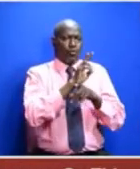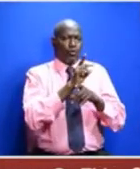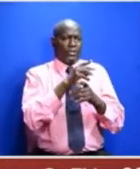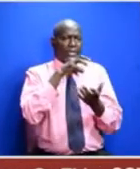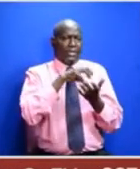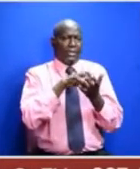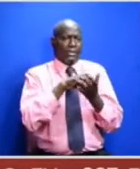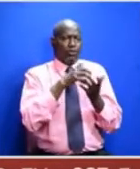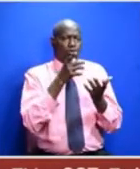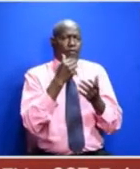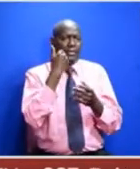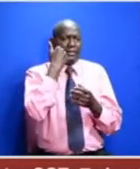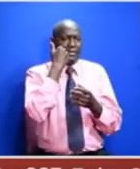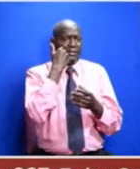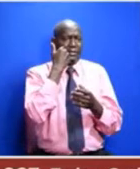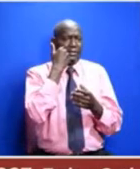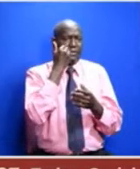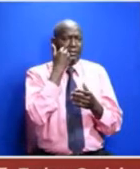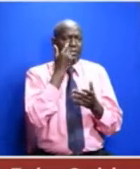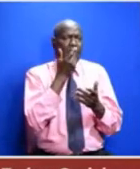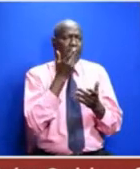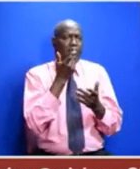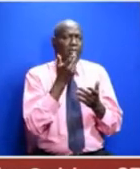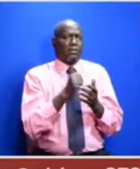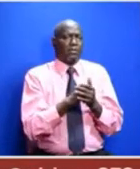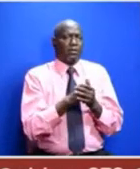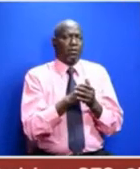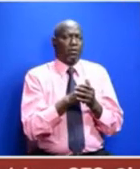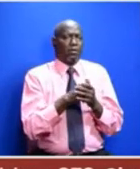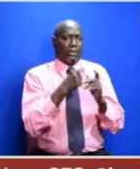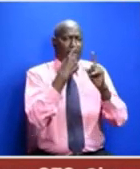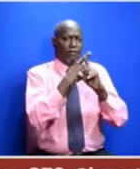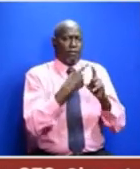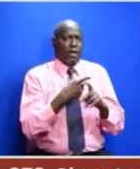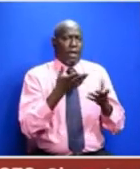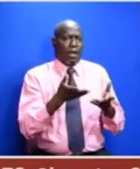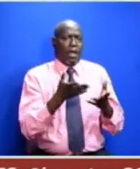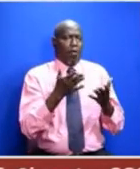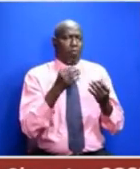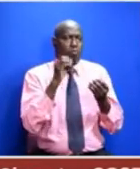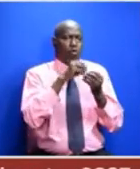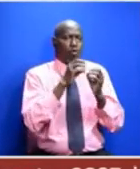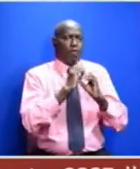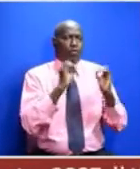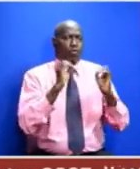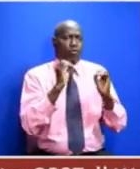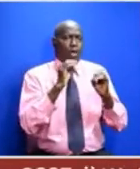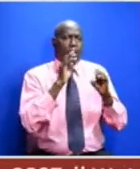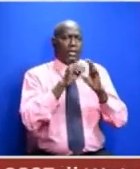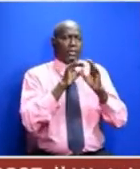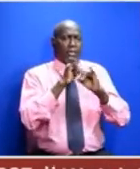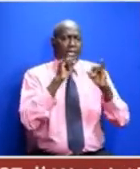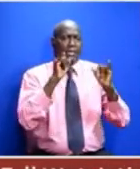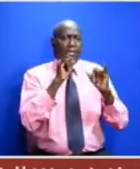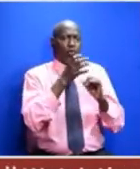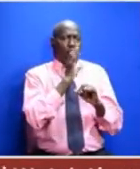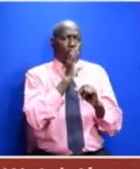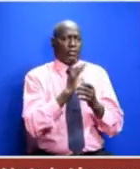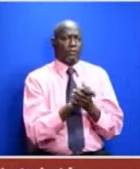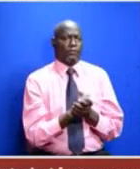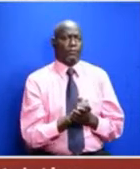say cases of waterborne diseases are now a thing of the past in their families, as they can now access safe and clean water. Kati